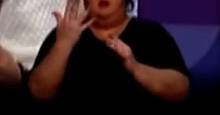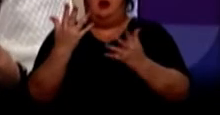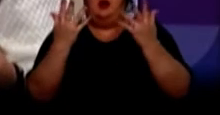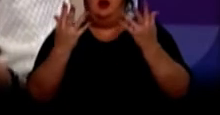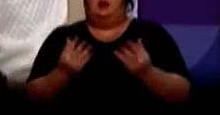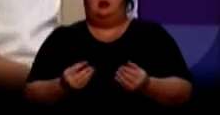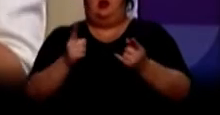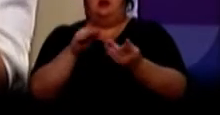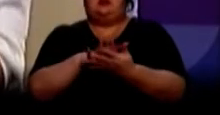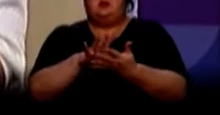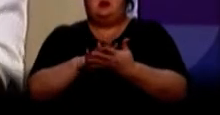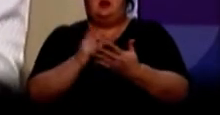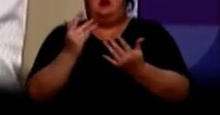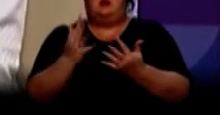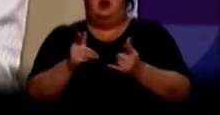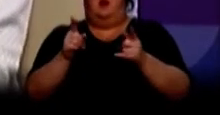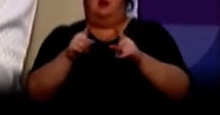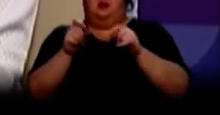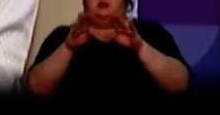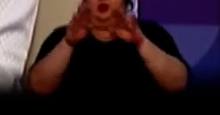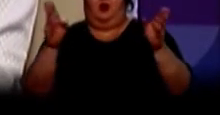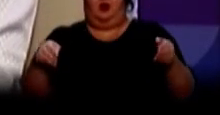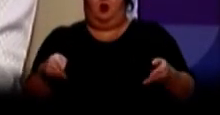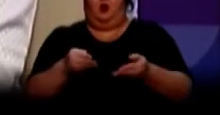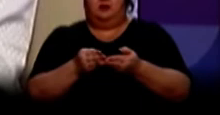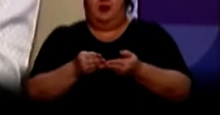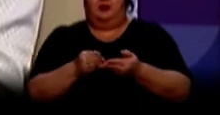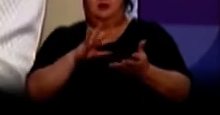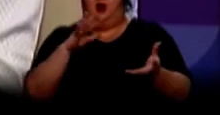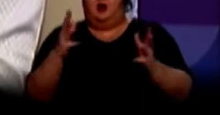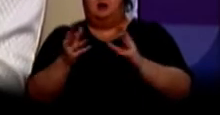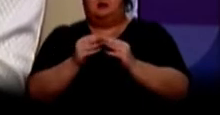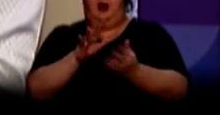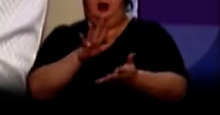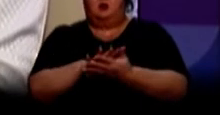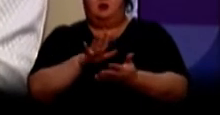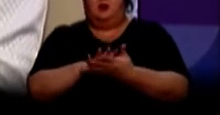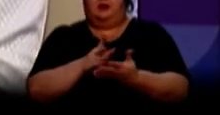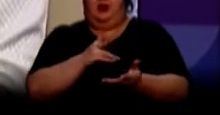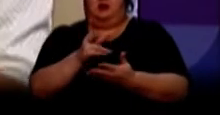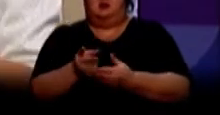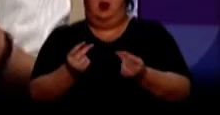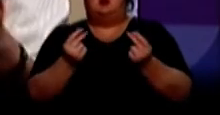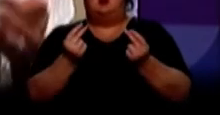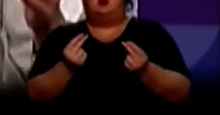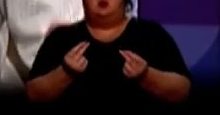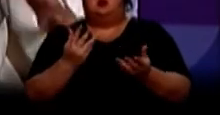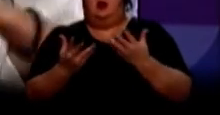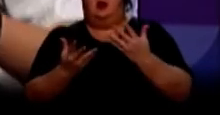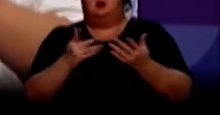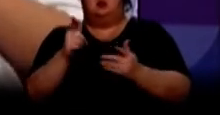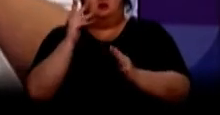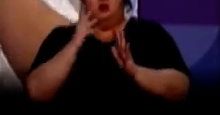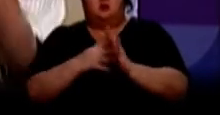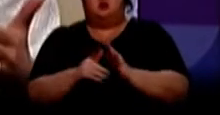вони продукують, і вони за контейнер загального сміття сплачують кошти, да? І якщо вони розуміють,